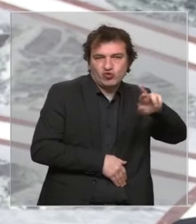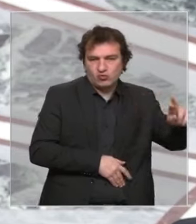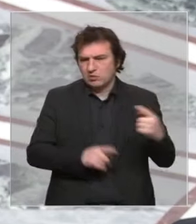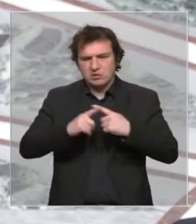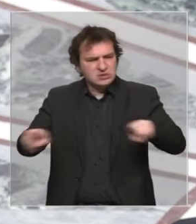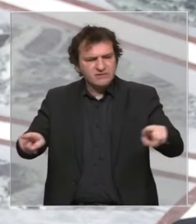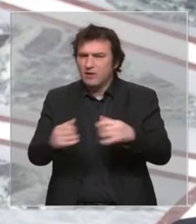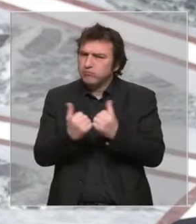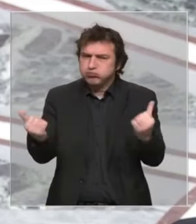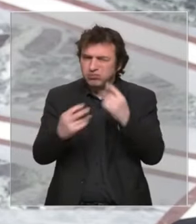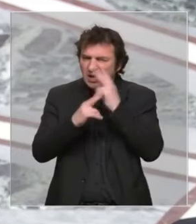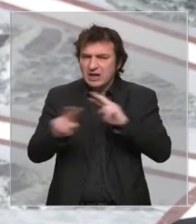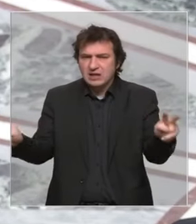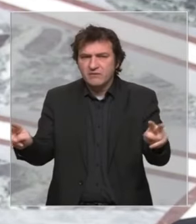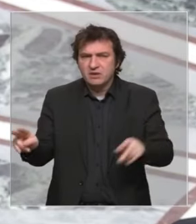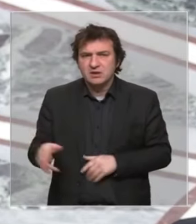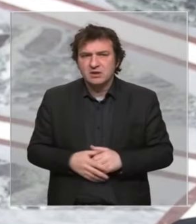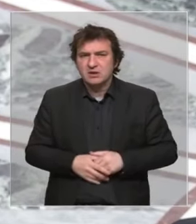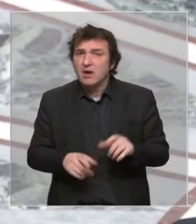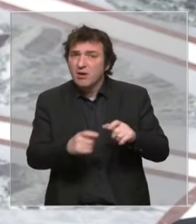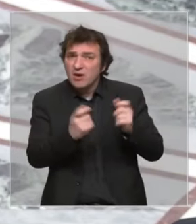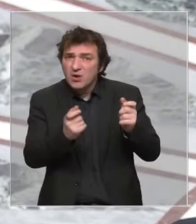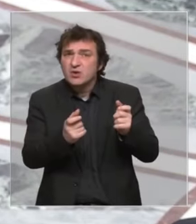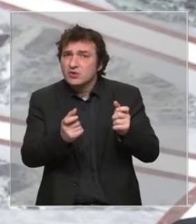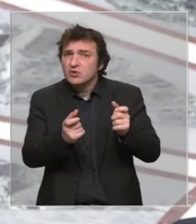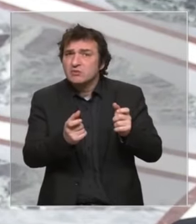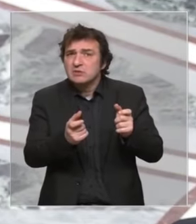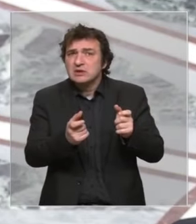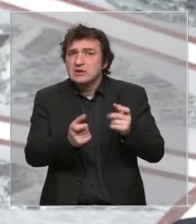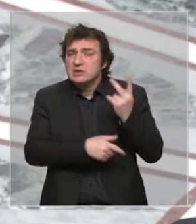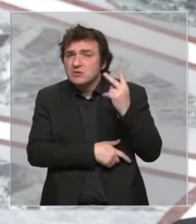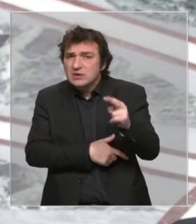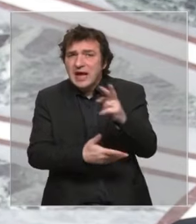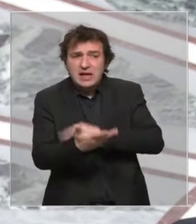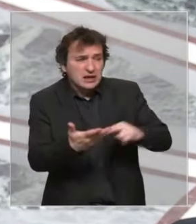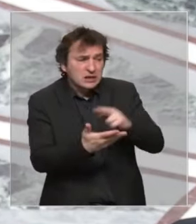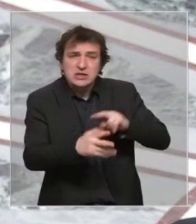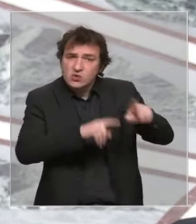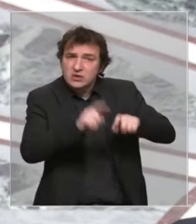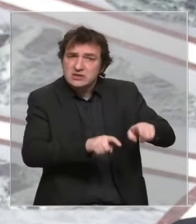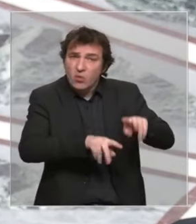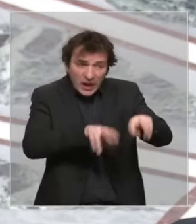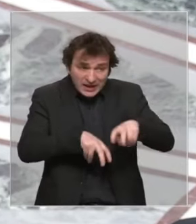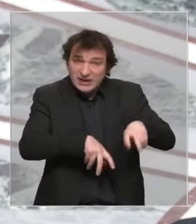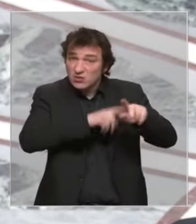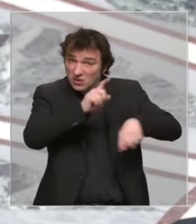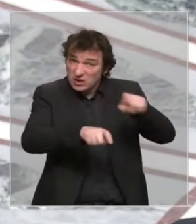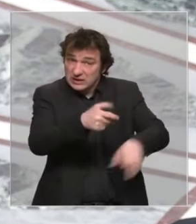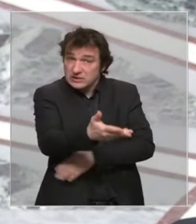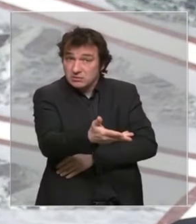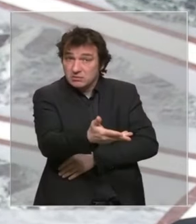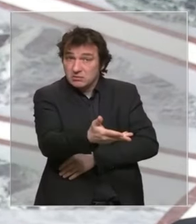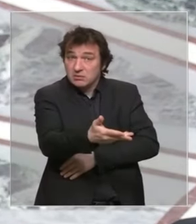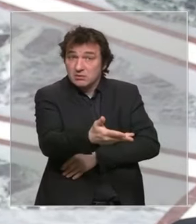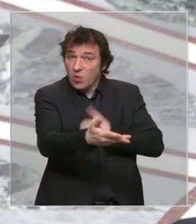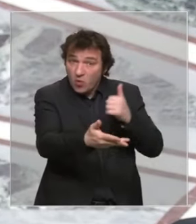le Mercosur. Interrogez les entreprises de votre circonscription, interrogez les agriculteurs de votre circonscription. Ils